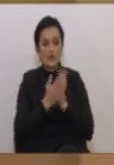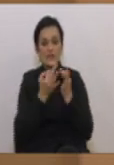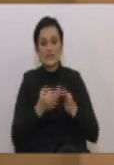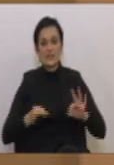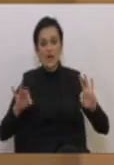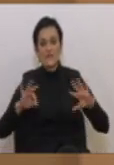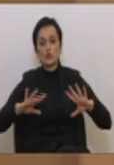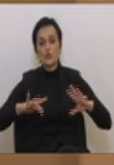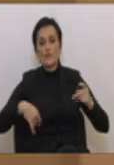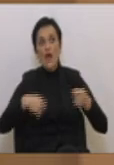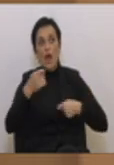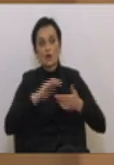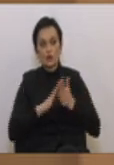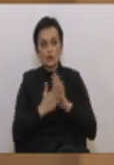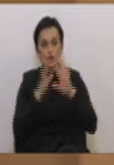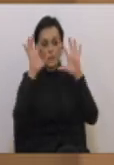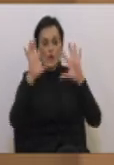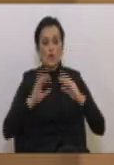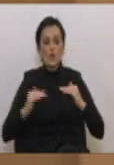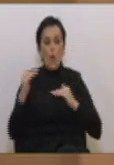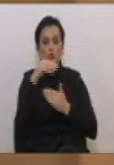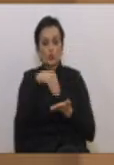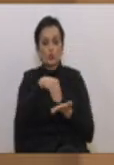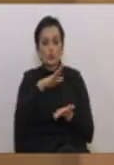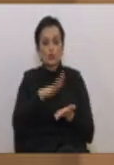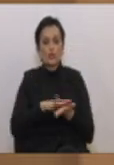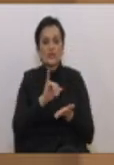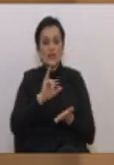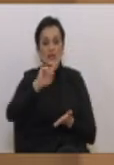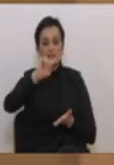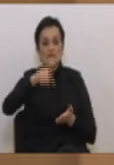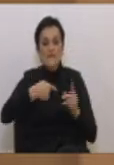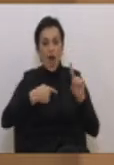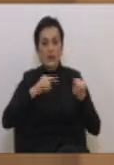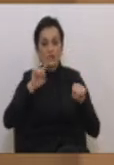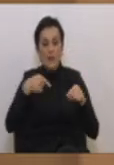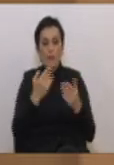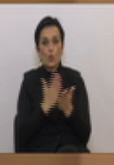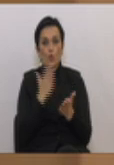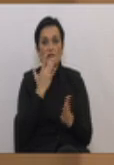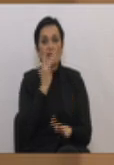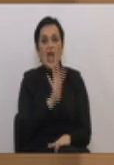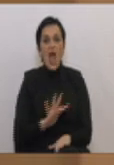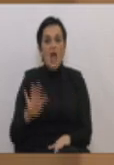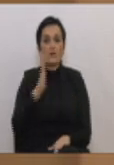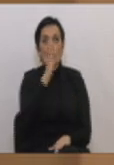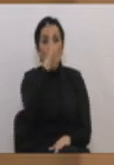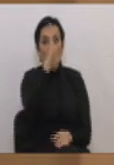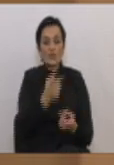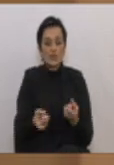ვაჭრობის შეთანხმება, კონსტიტუციური ჩანაწერი, სადაც ვალდებულება არის ევროპული მომავლის